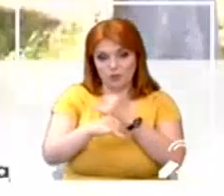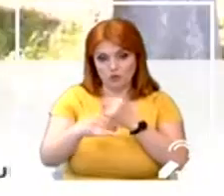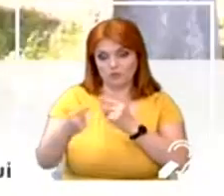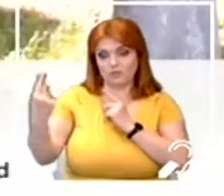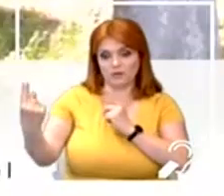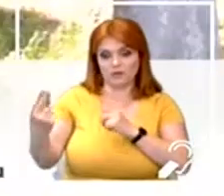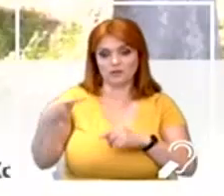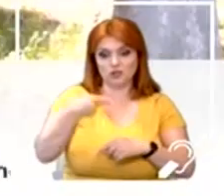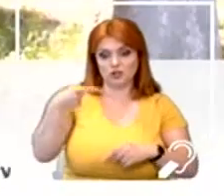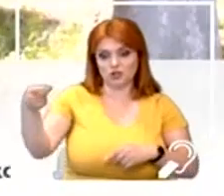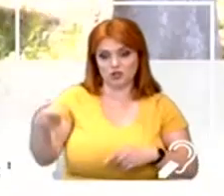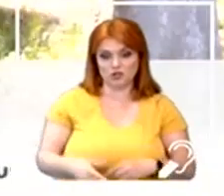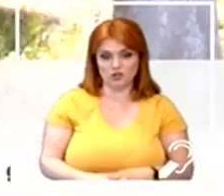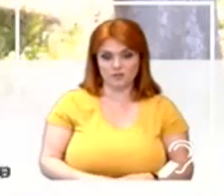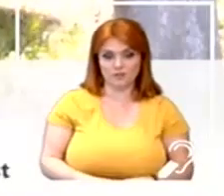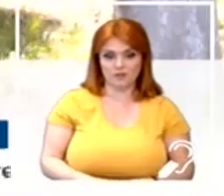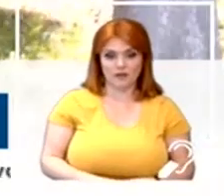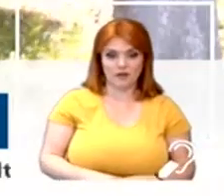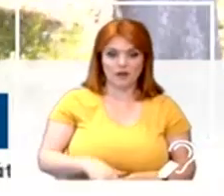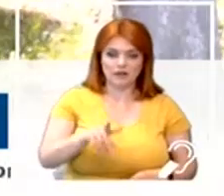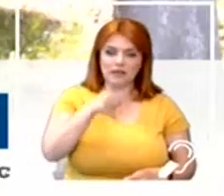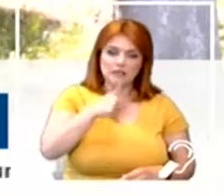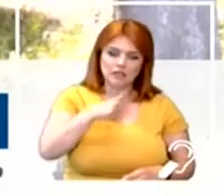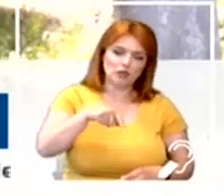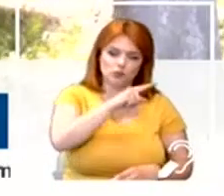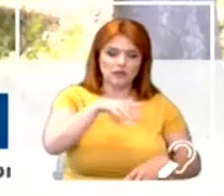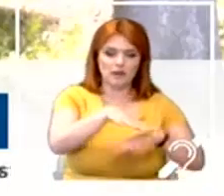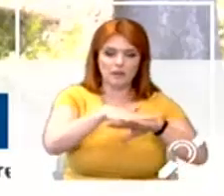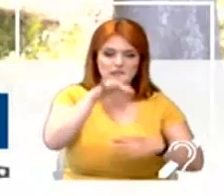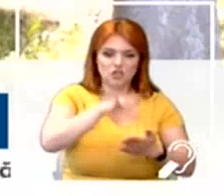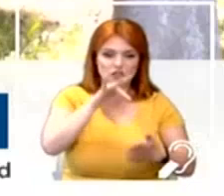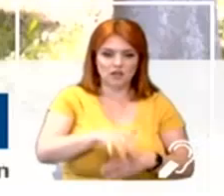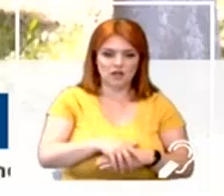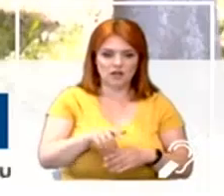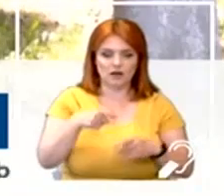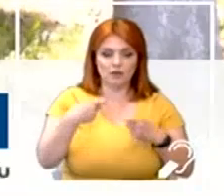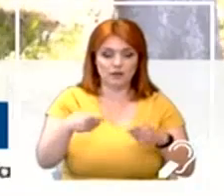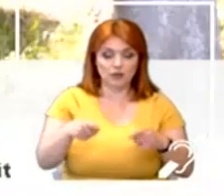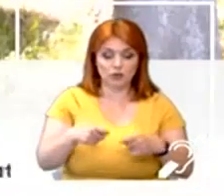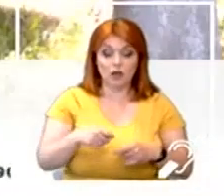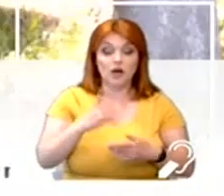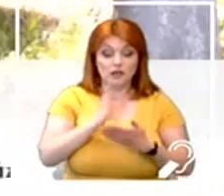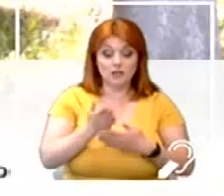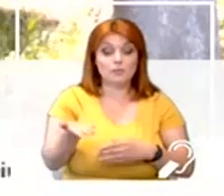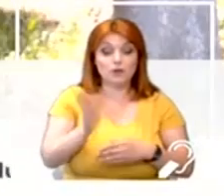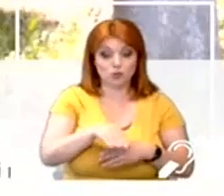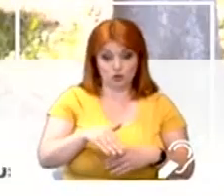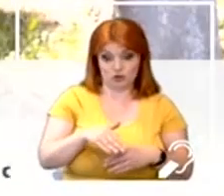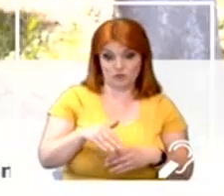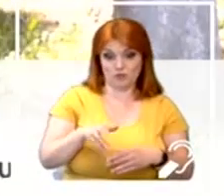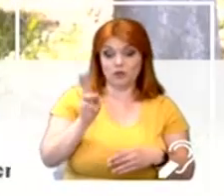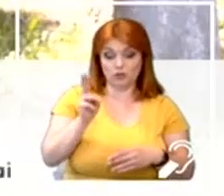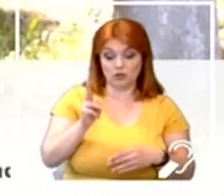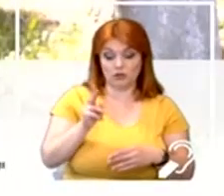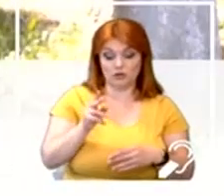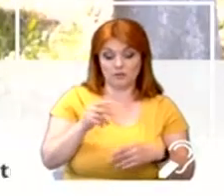ceva. Vă invit să mergeți la piața centrală, să vindeți cum în continuare să vând țigări la bucată în Republica Moldova, deși avem un cadru legal